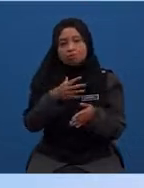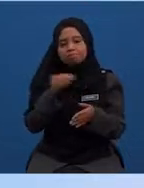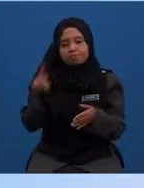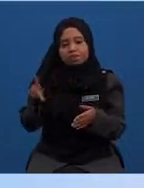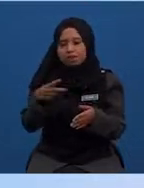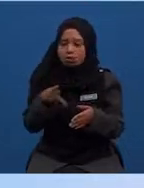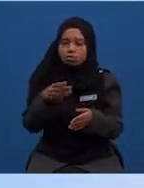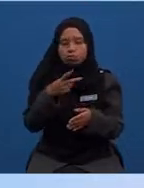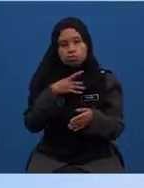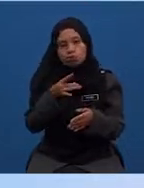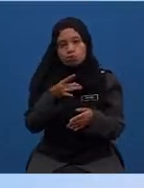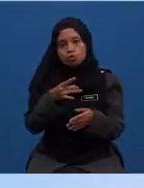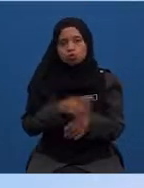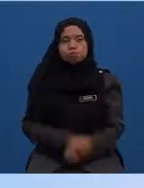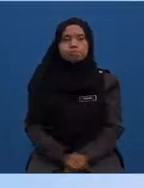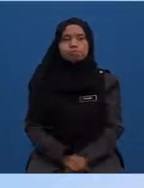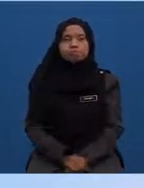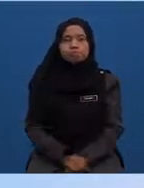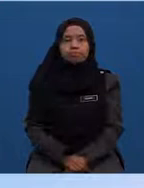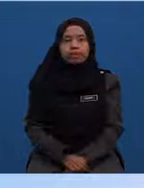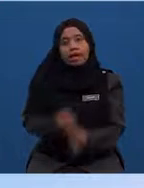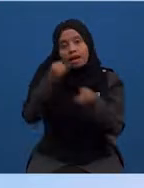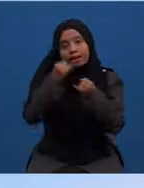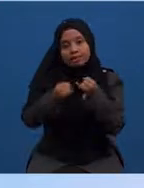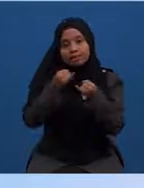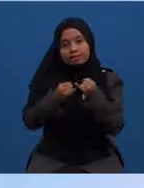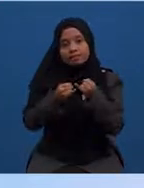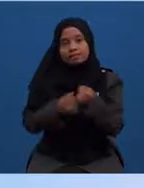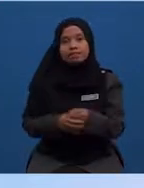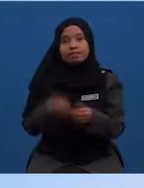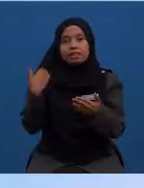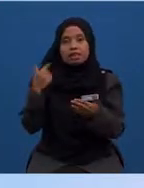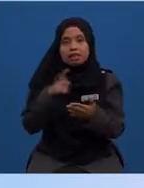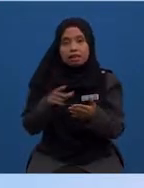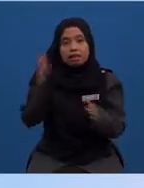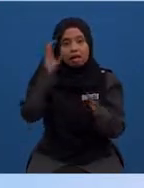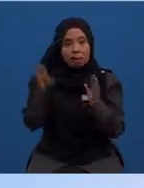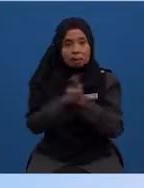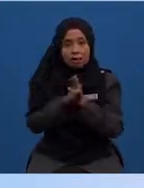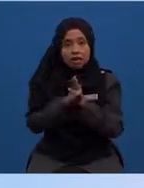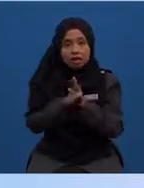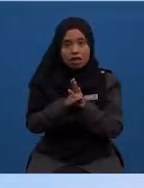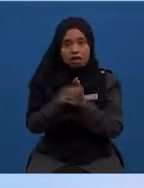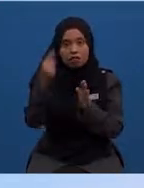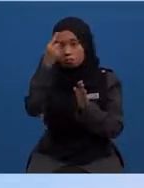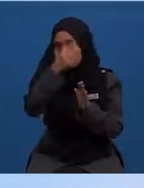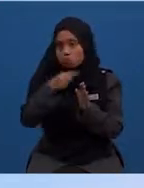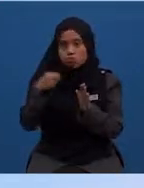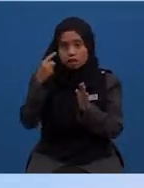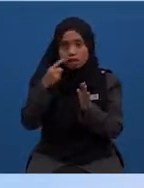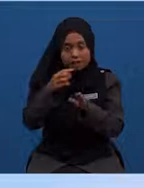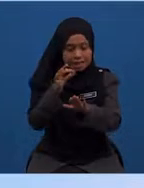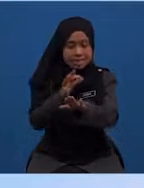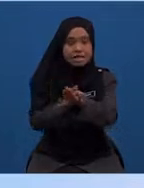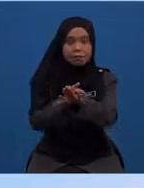di luar sana. Akhir sekali adalah gambar muka jam.